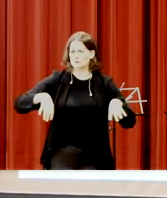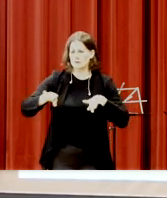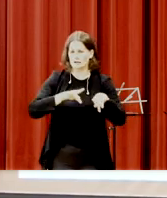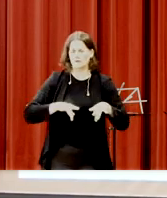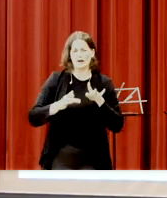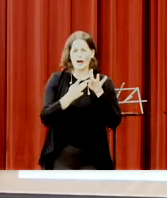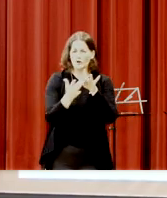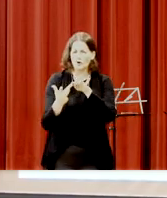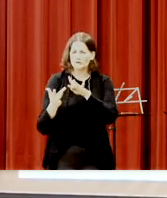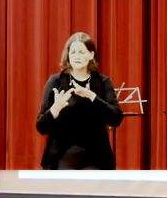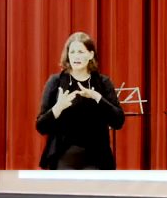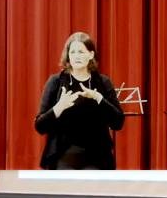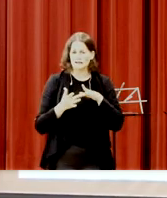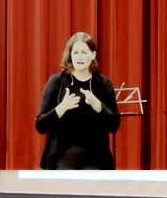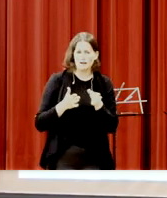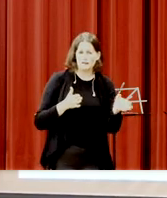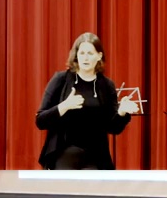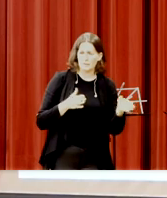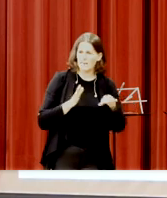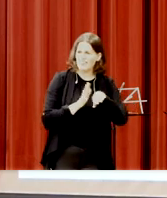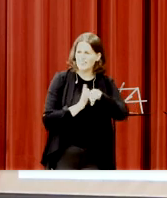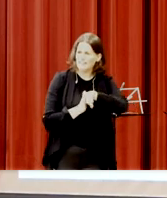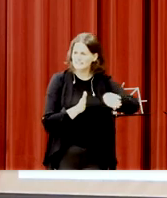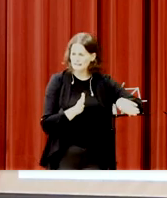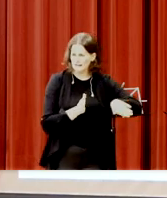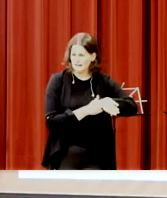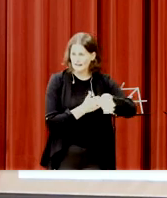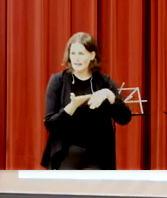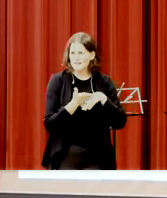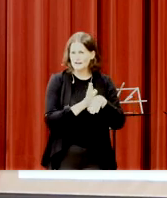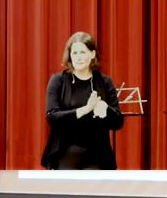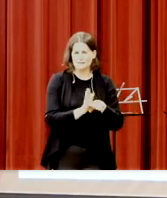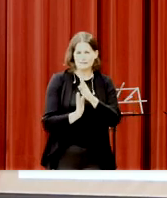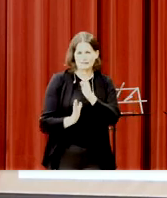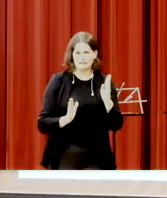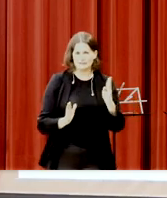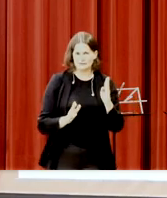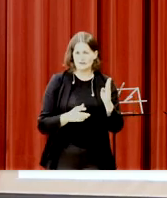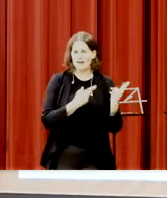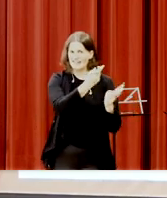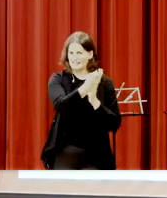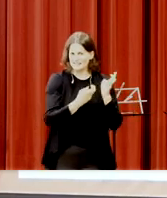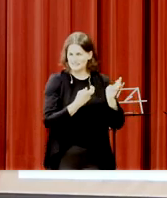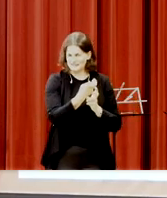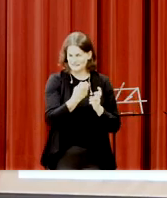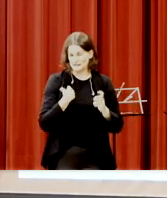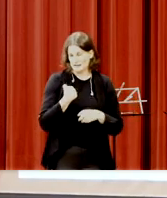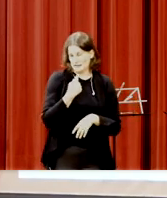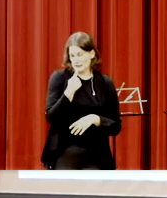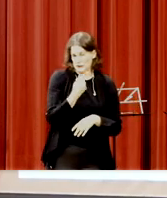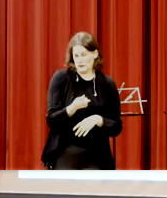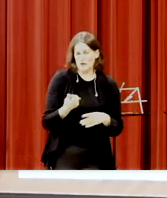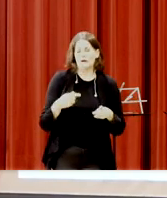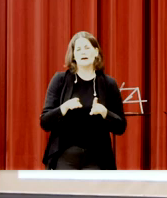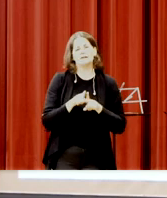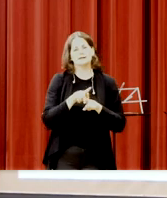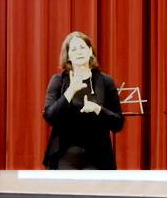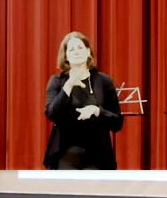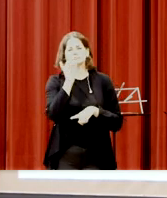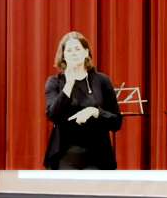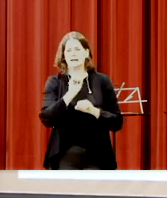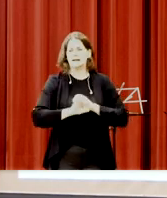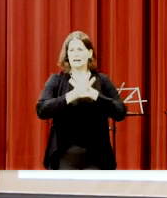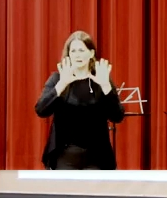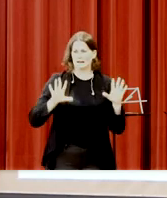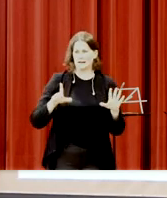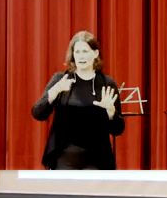que reflecteixin el nostre ADN. Aquí tenim representants dels àmbits de coneixement,